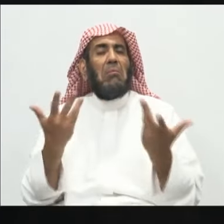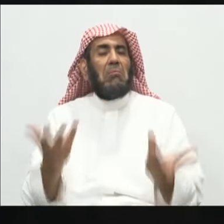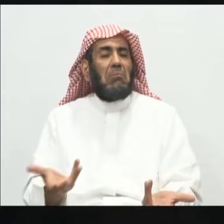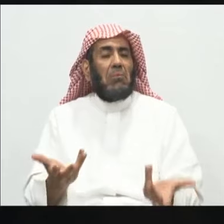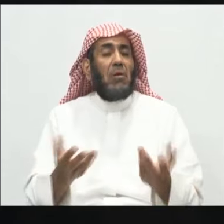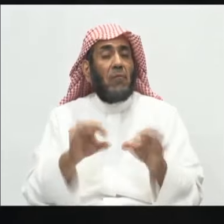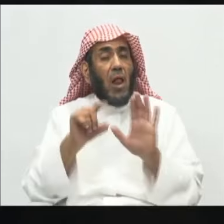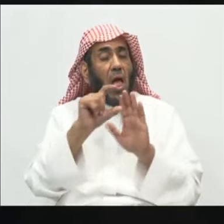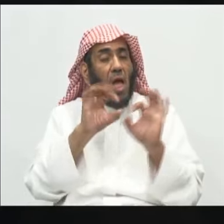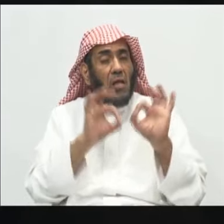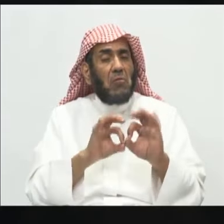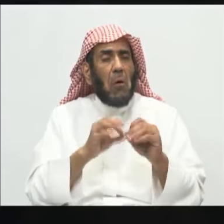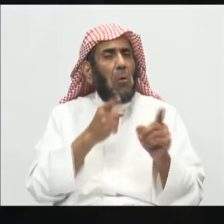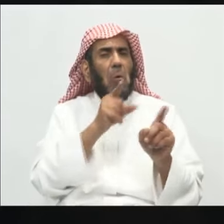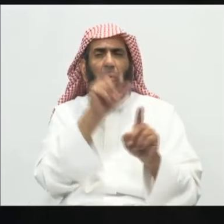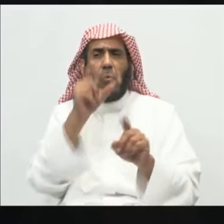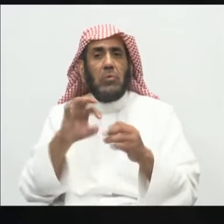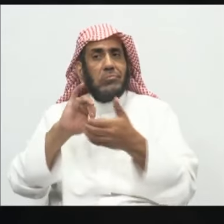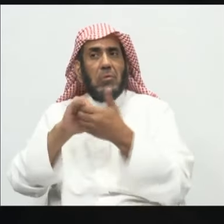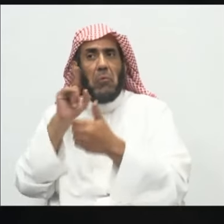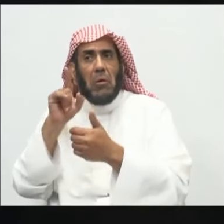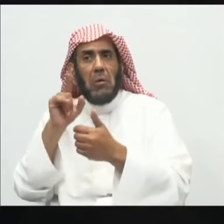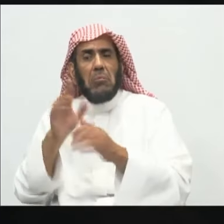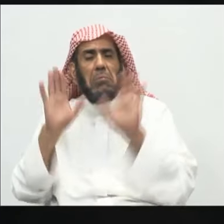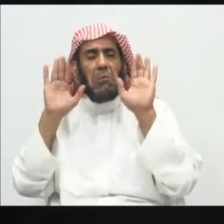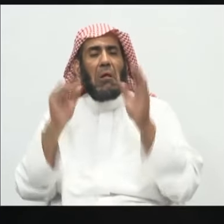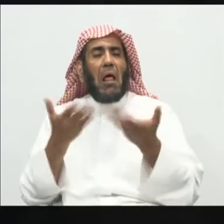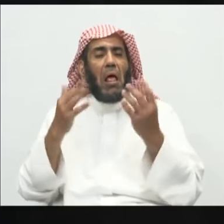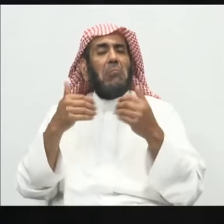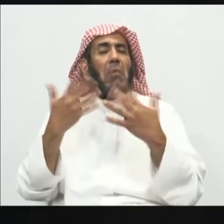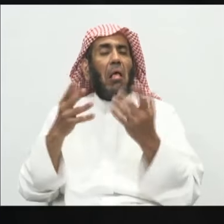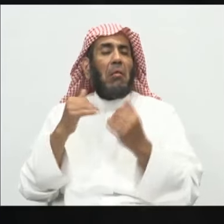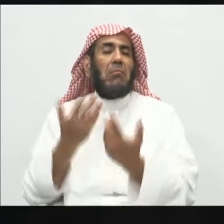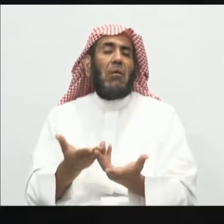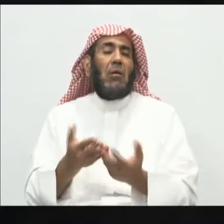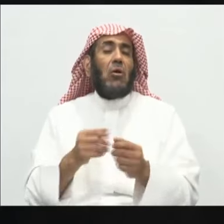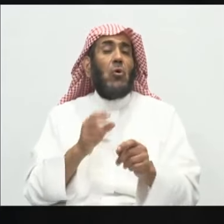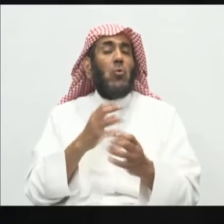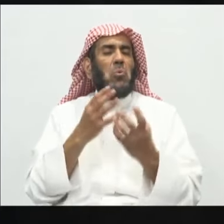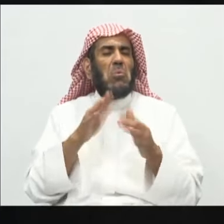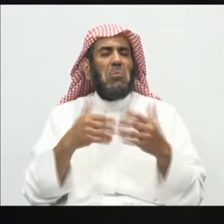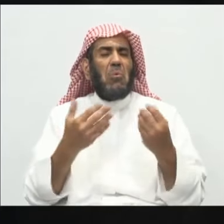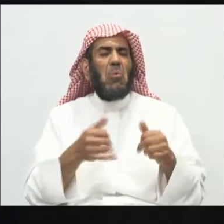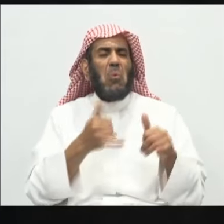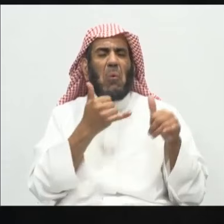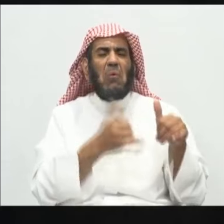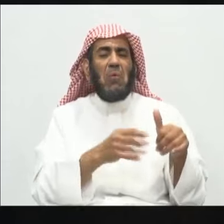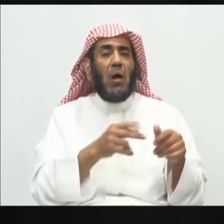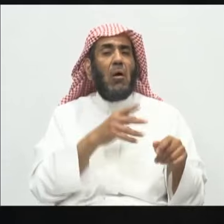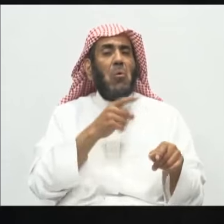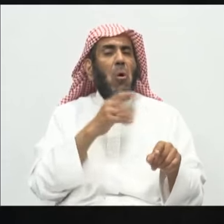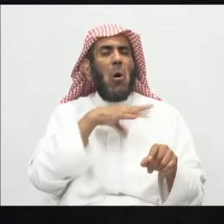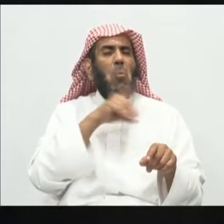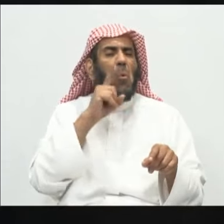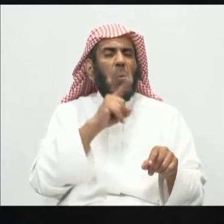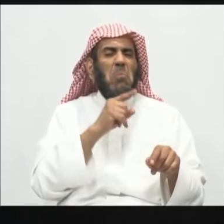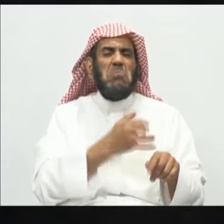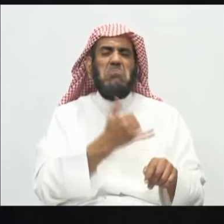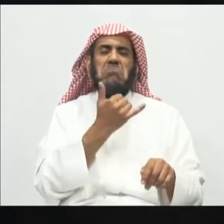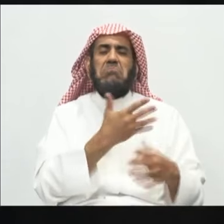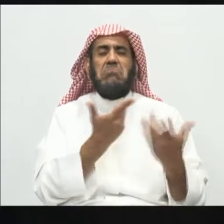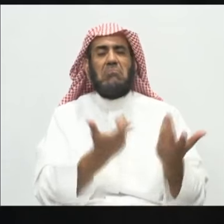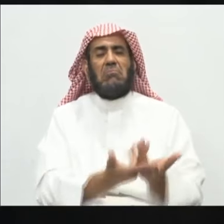الايات قال اقم الصلاه في قوله اقم الصلاه ايضا يقصر في حق في حق والديه